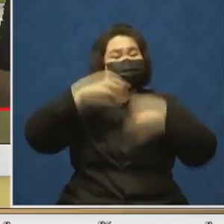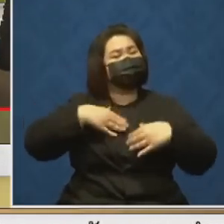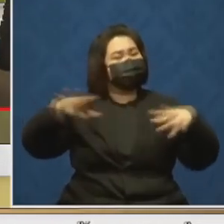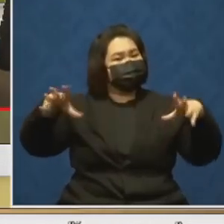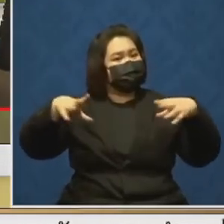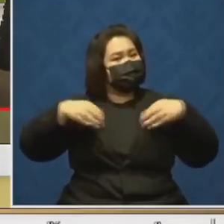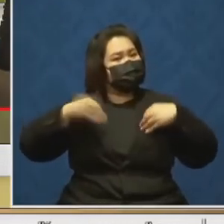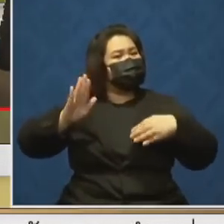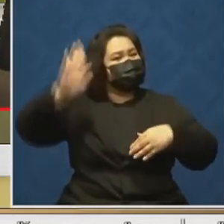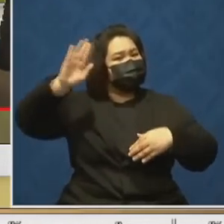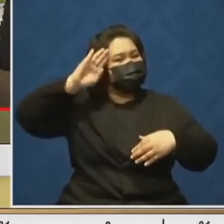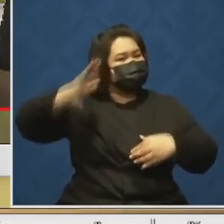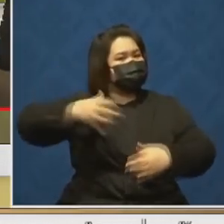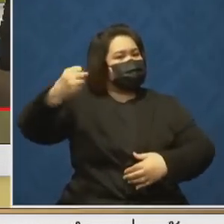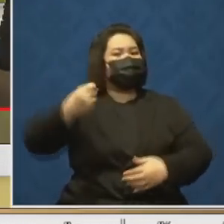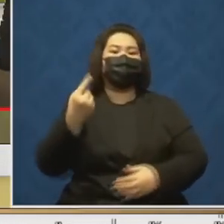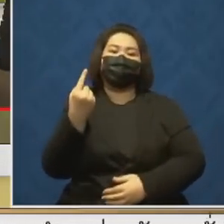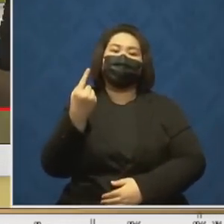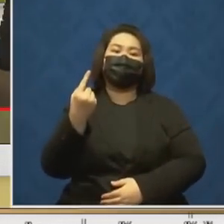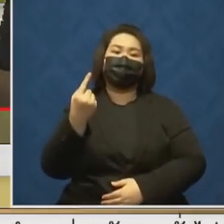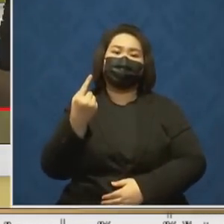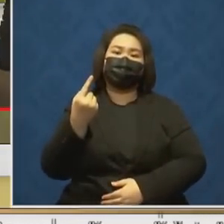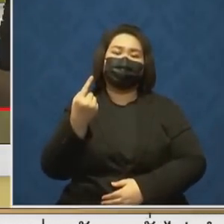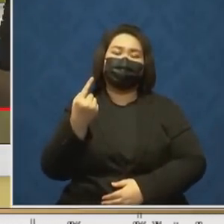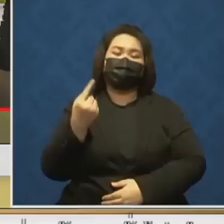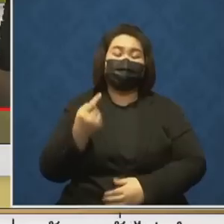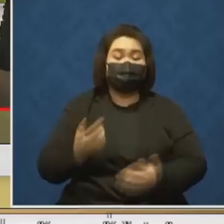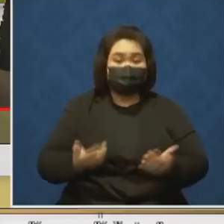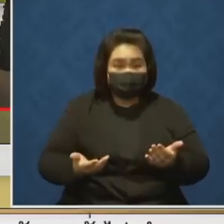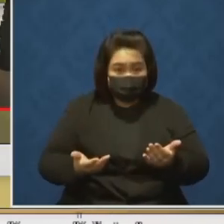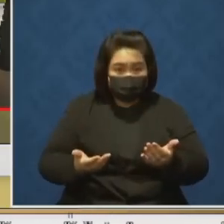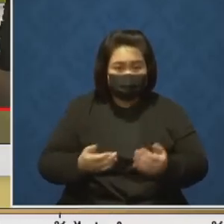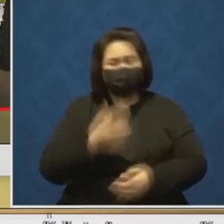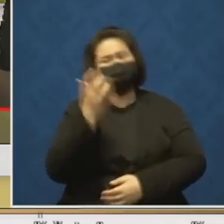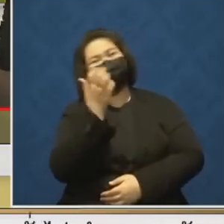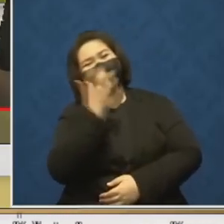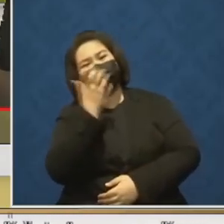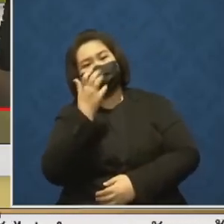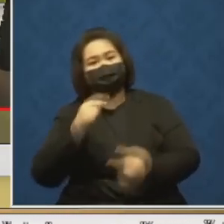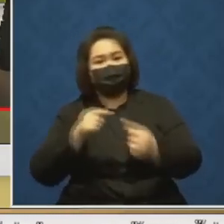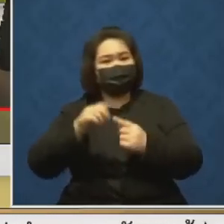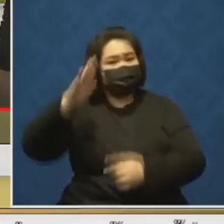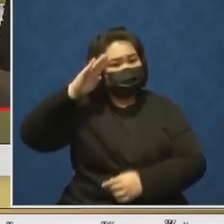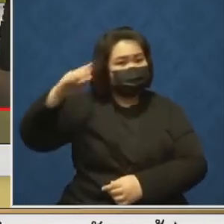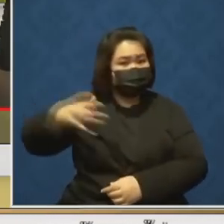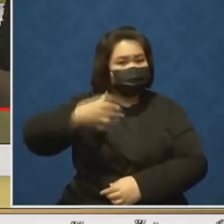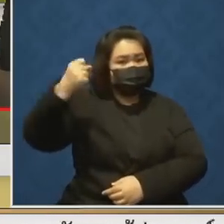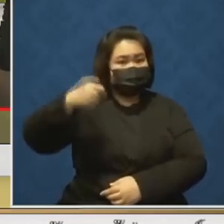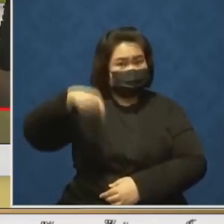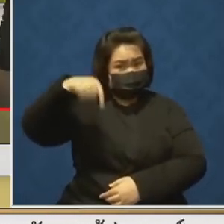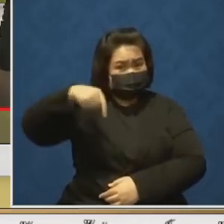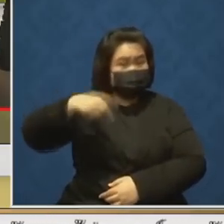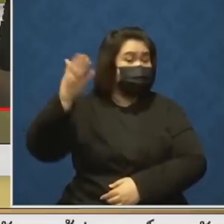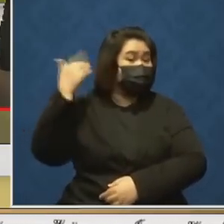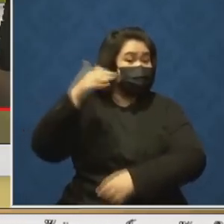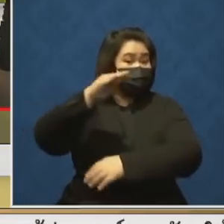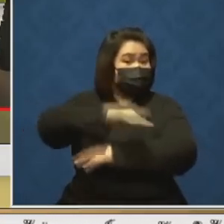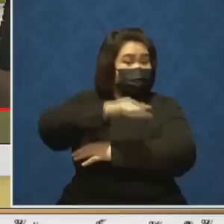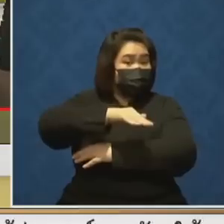ตวเองกอการกระบบทคนเดียวกันหัวร้อเรื่องการลฐปหารใสภาหแห่งนี้เมอวันเย็